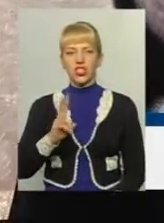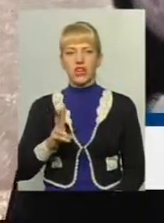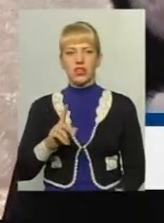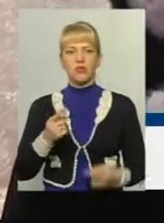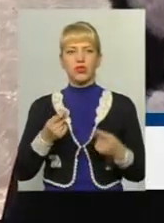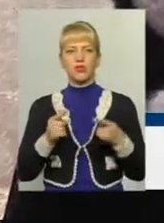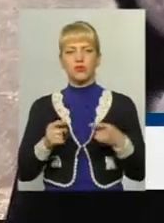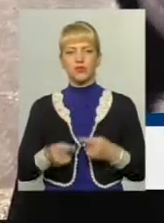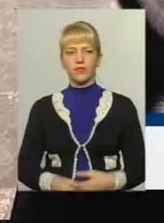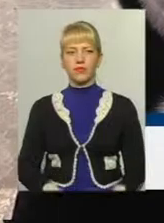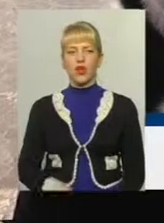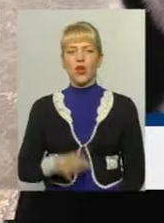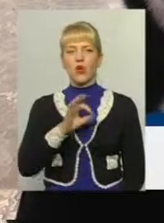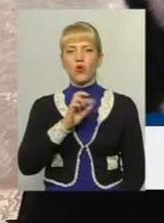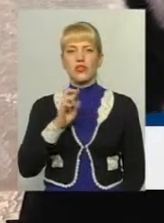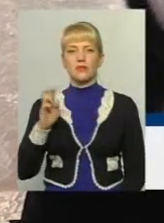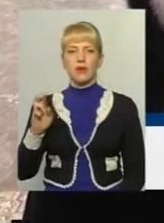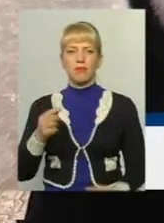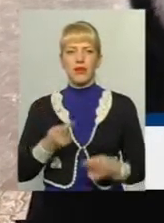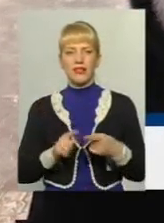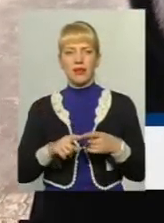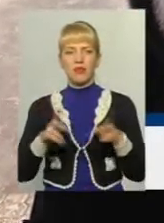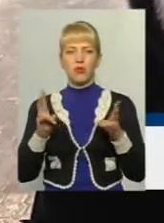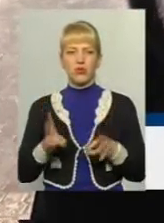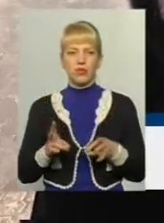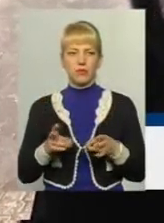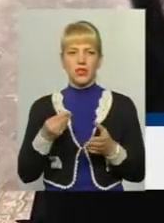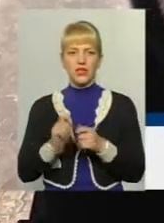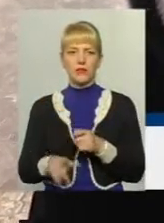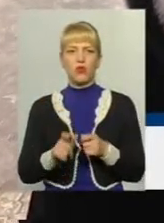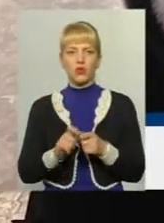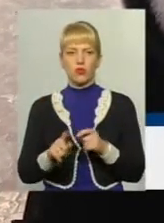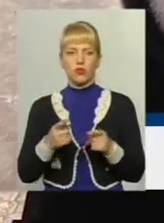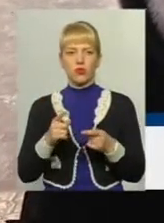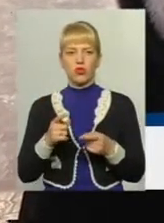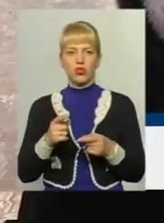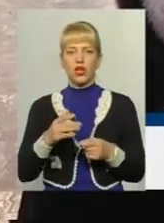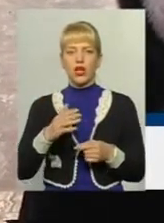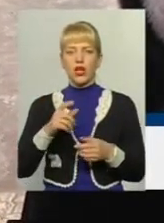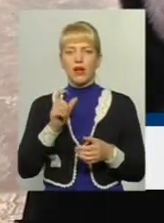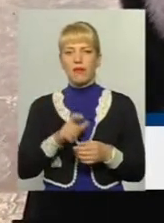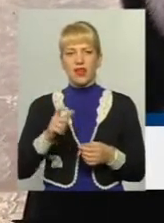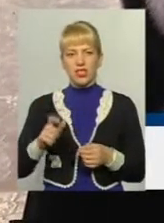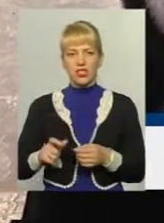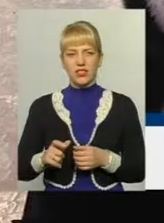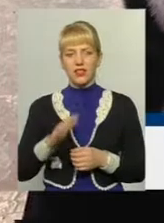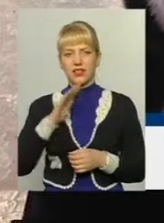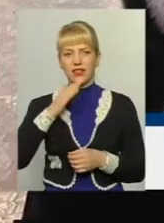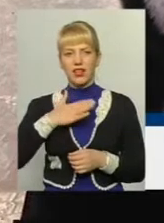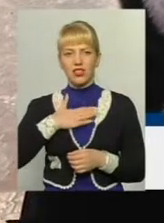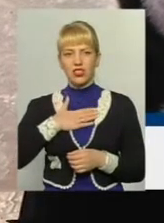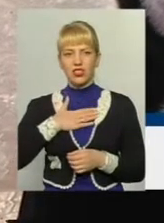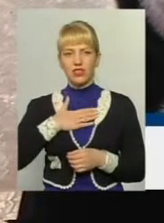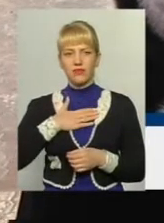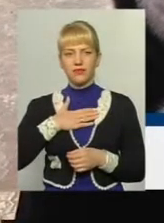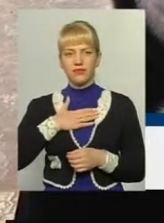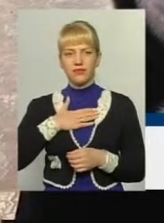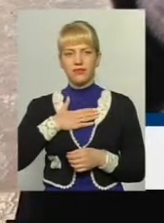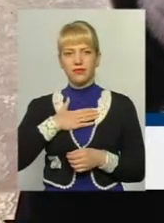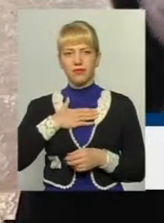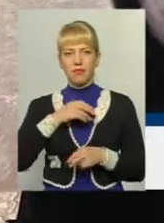узкопрофільними організаціями, це завжди намного більше, вони швидше реагують на будь-які змінення. Тому що великий апарат, він завжди